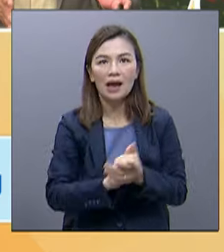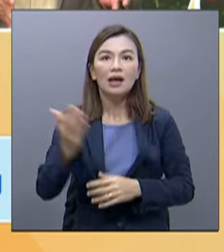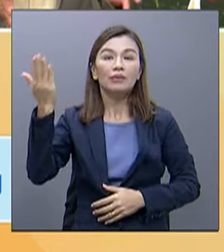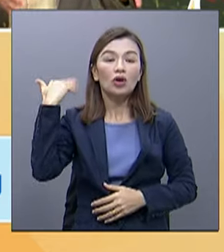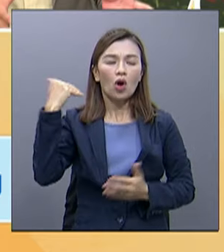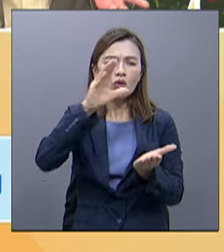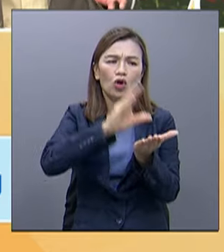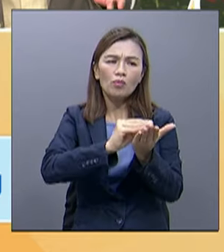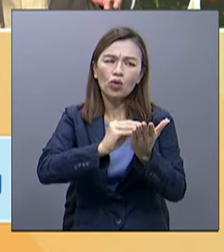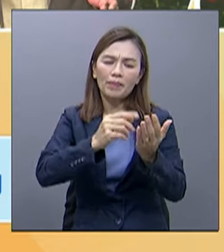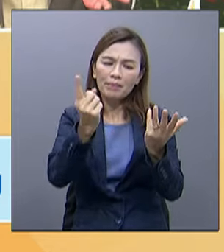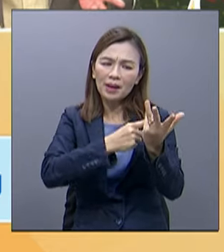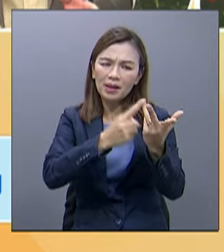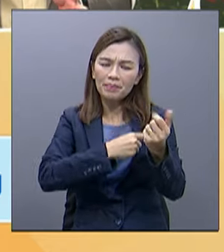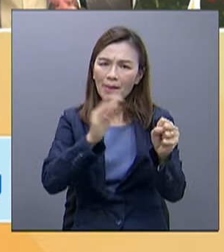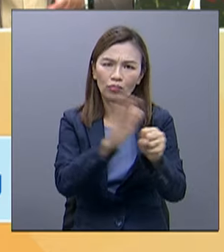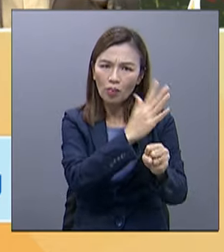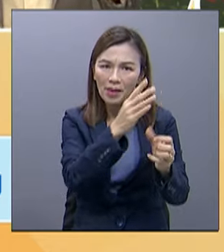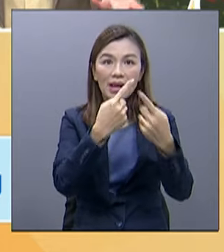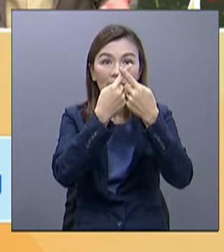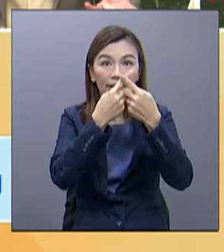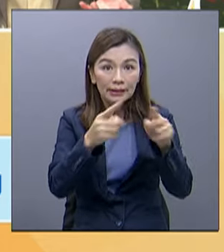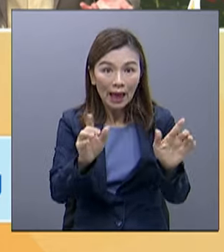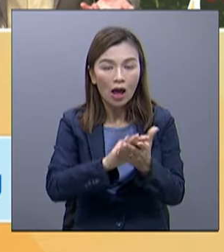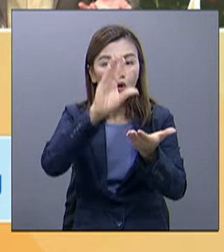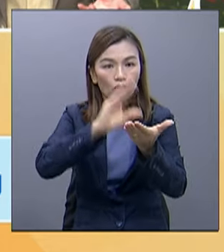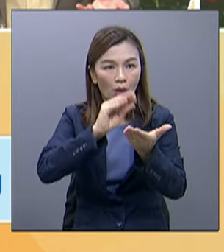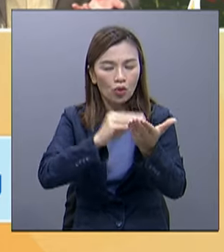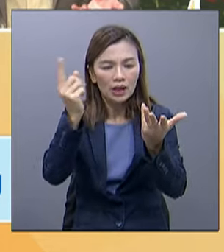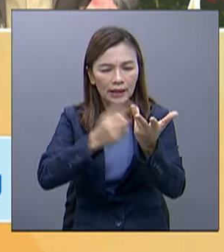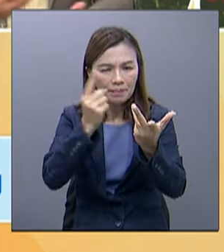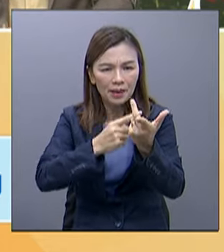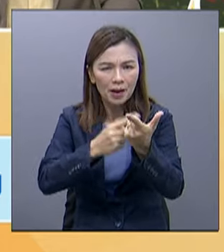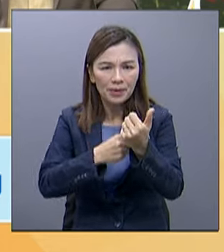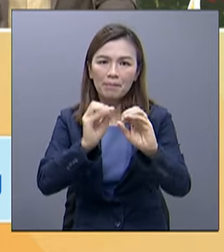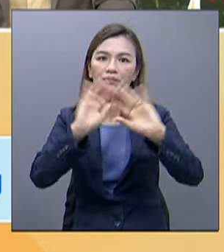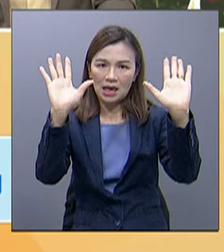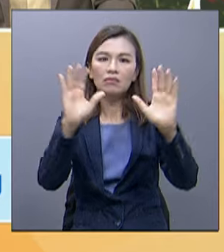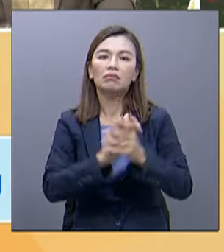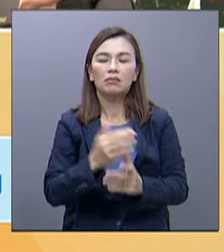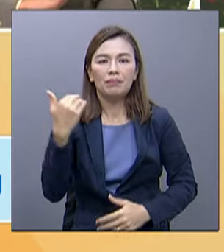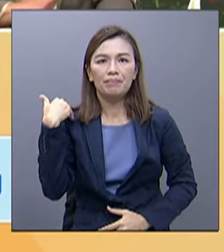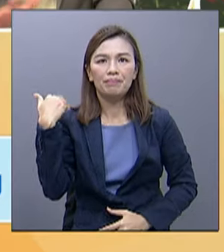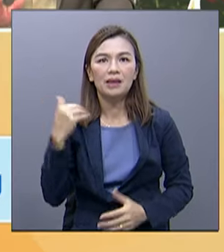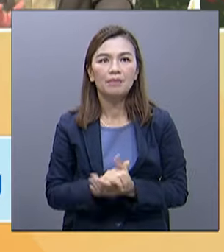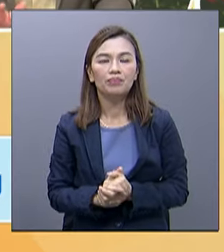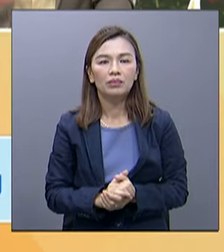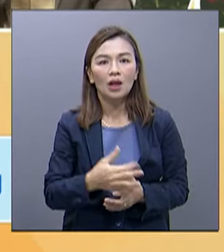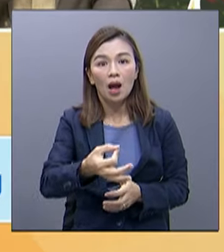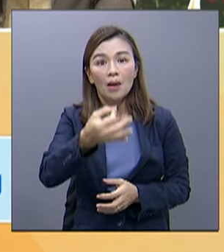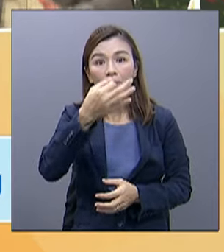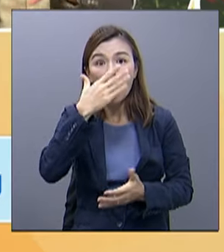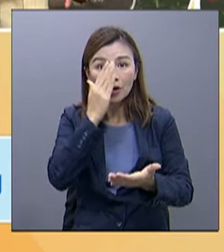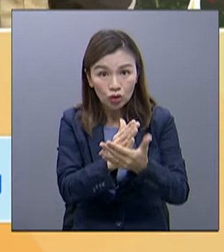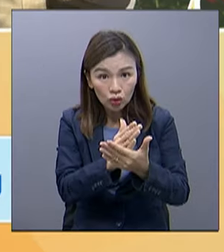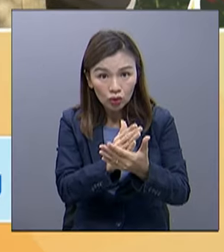ครบแต่ตอนเนี้ยมันได้เวลาที่สถิตินั้นเนี่ยมันเผยออกมาแล้วใช่มั้ยฮะงั้นแปลว่าเราคคจะหยุดกินเลยมั้ยครับอาจารย์